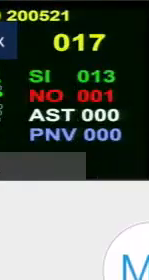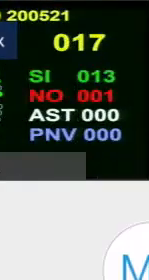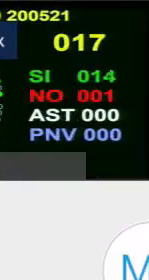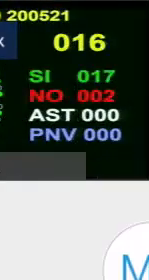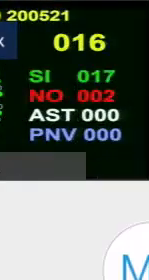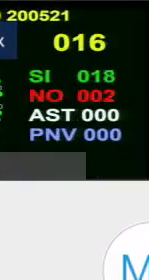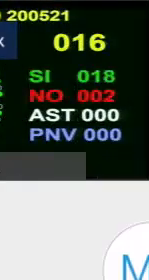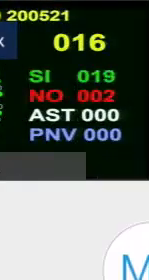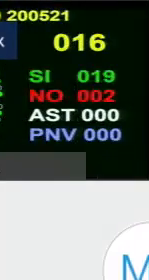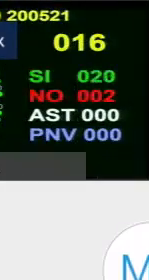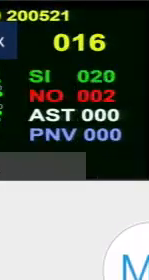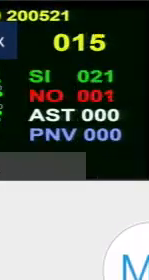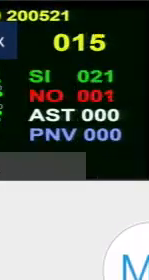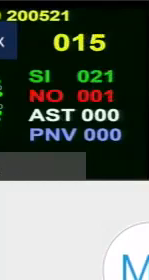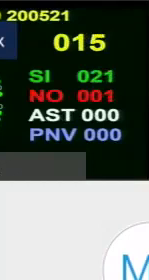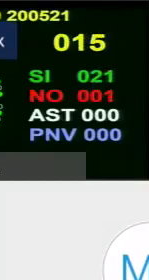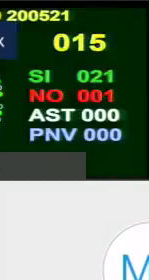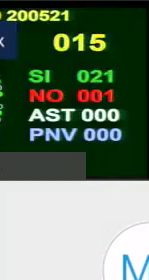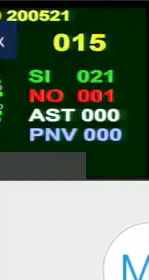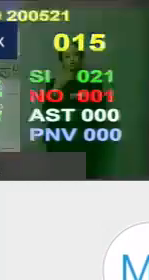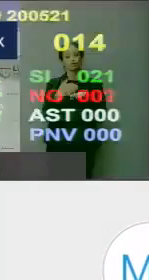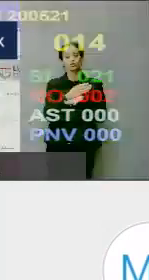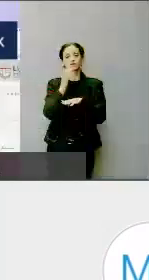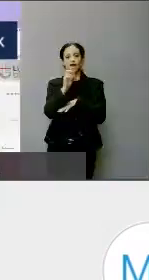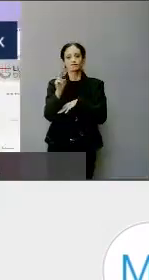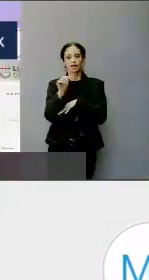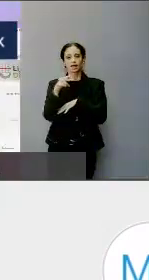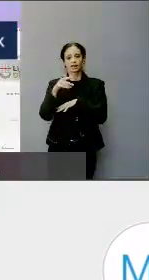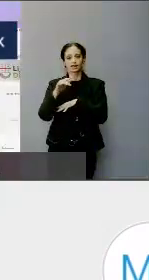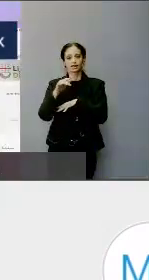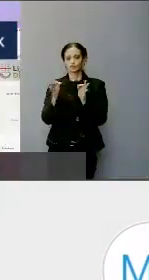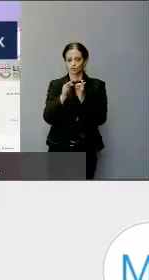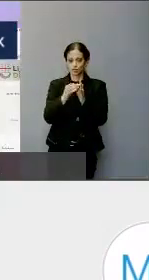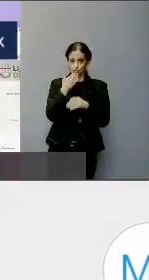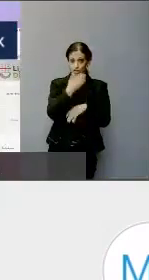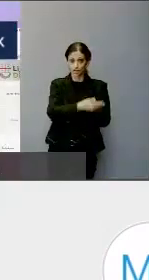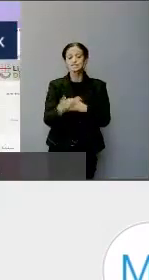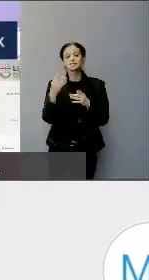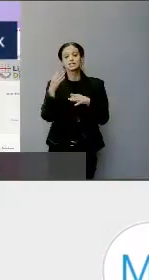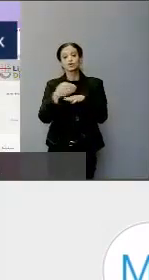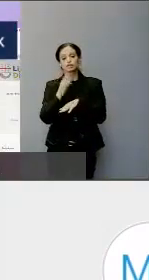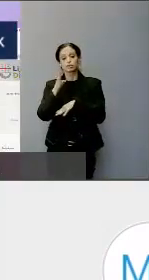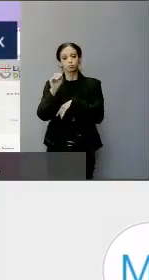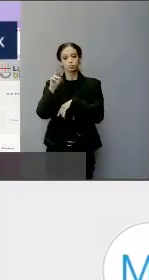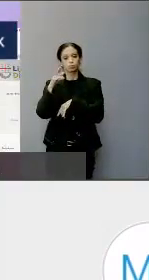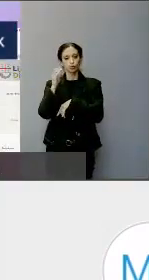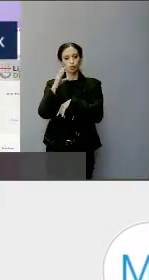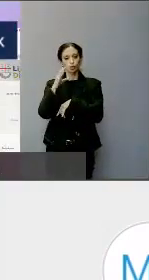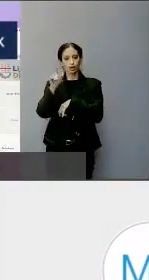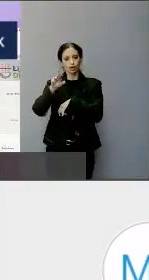da remoto sul 28 grazie consigliera bruccoleri